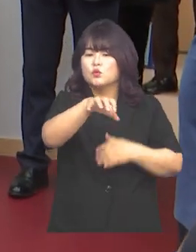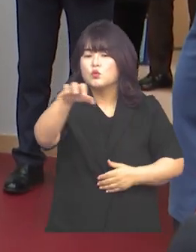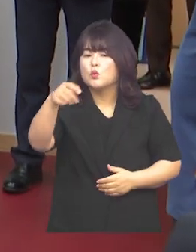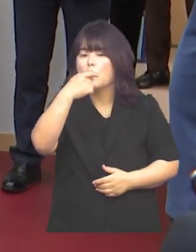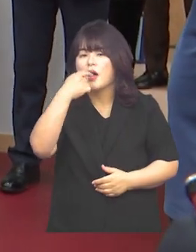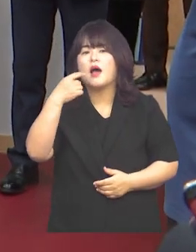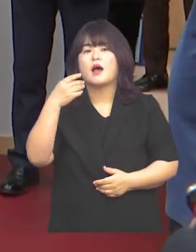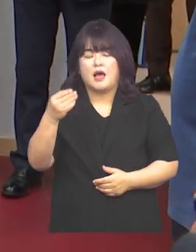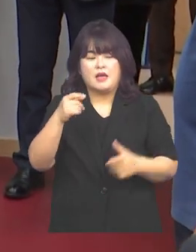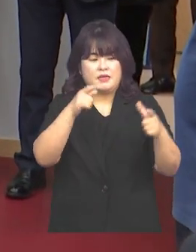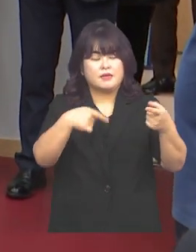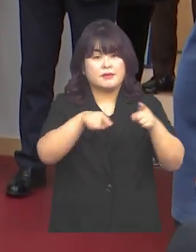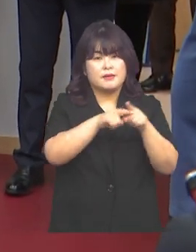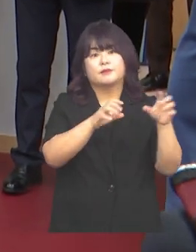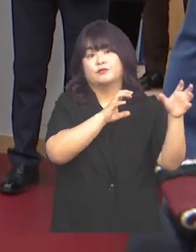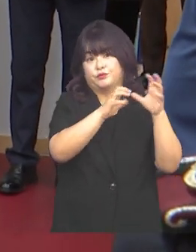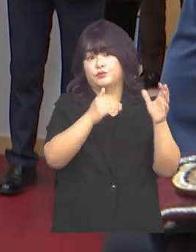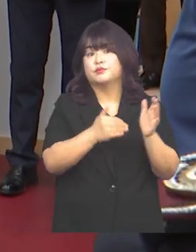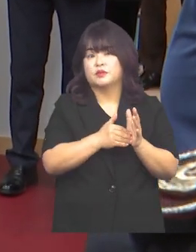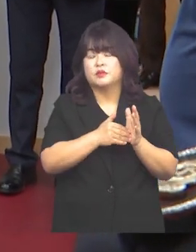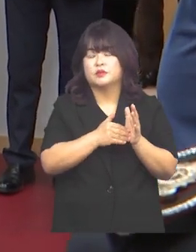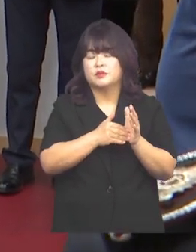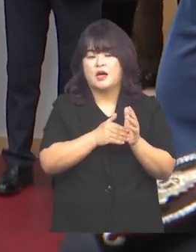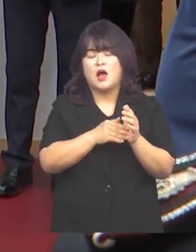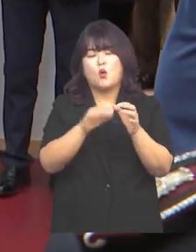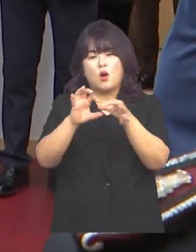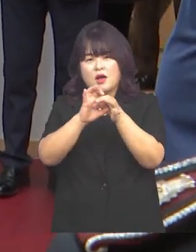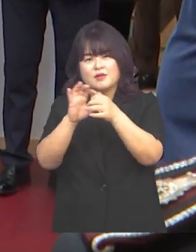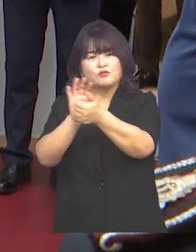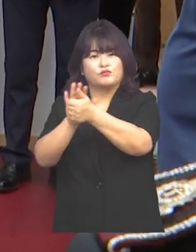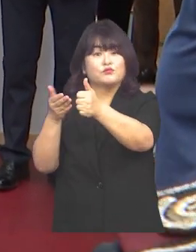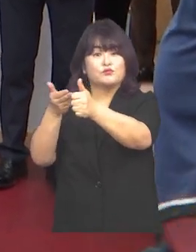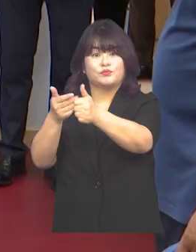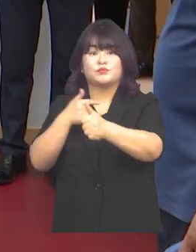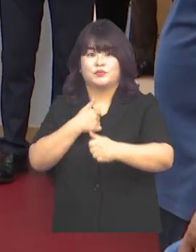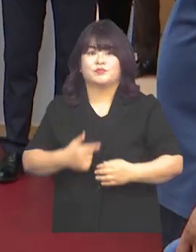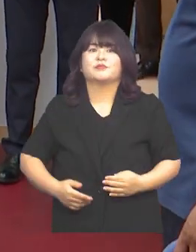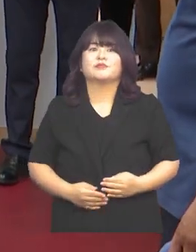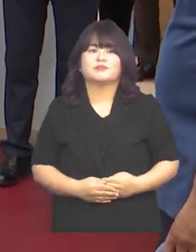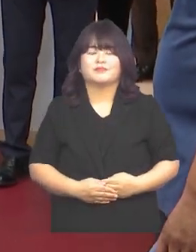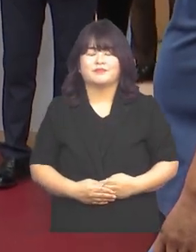시설을 둘러보며 시민들과 소통하고 관계자들을 격려했습니다.